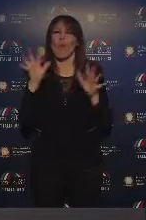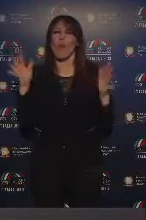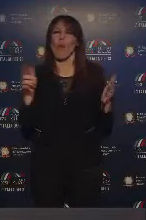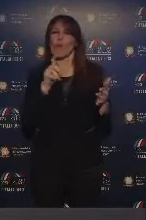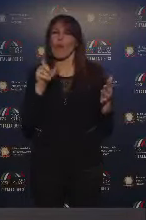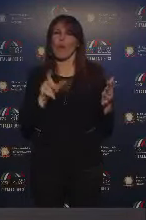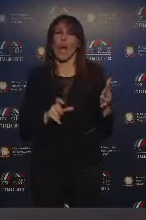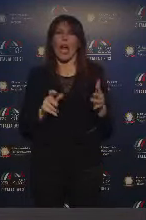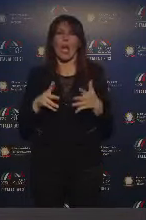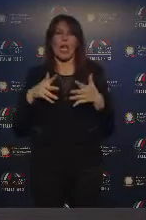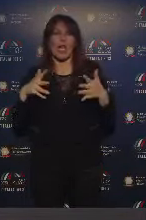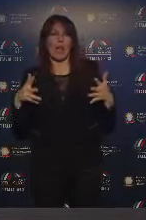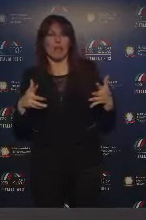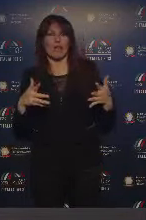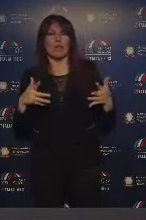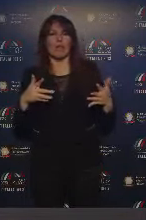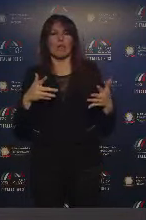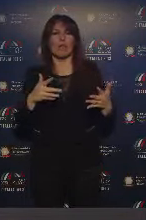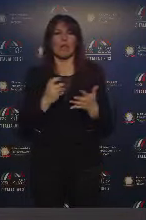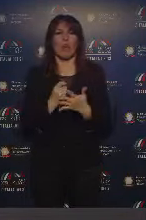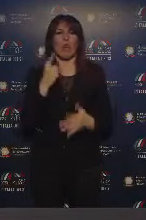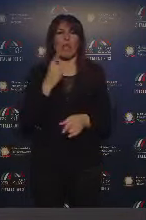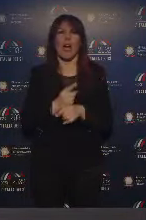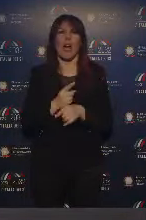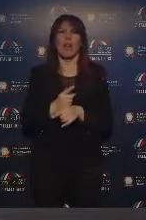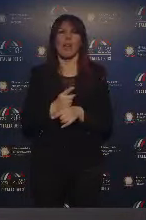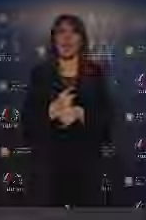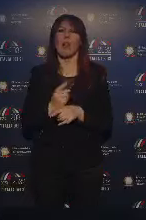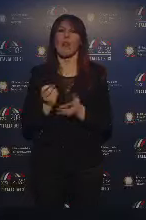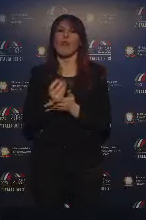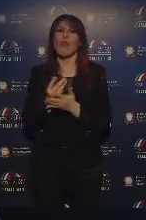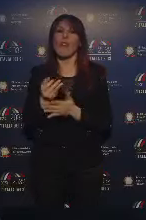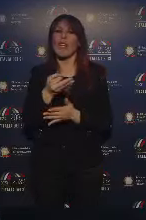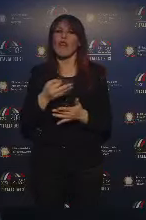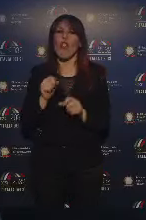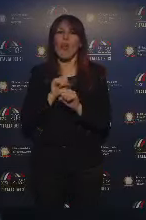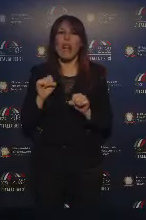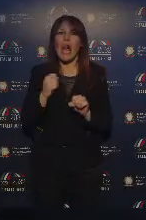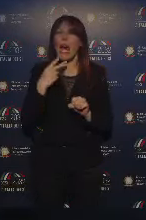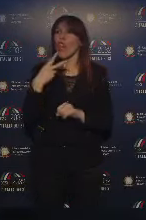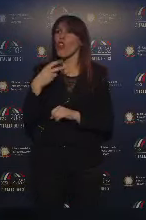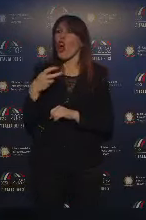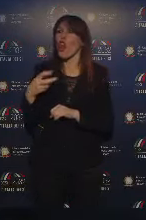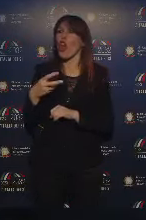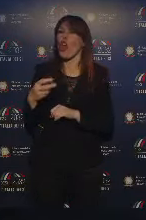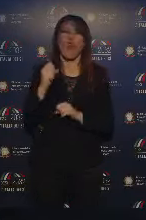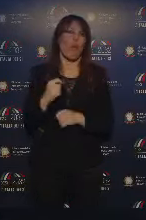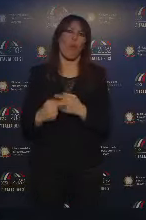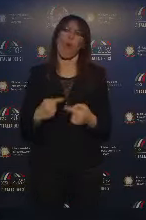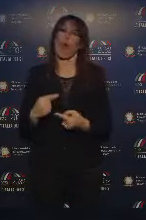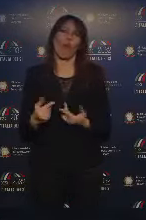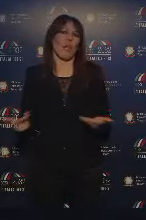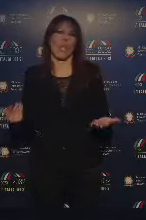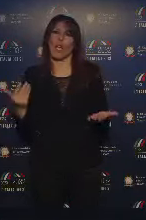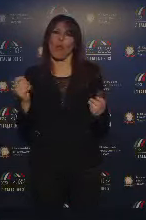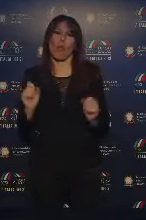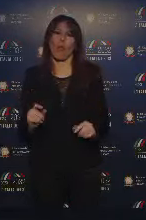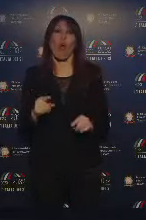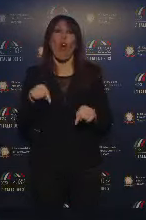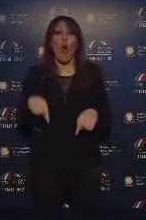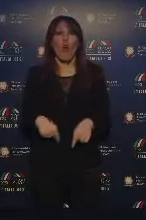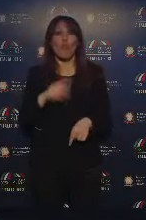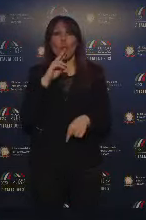continua a dire di no alla produzione di energia nucleare Anche perché oggi pomeriggio 9 febbraio 2024 Siamo